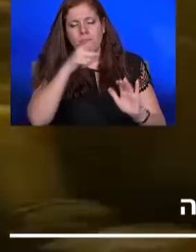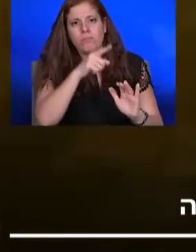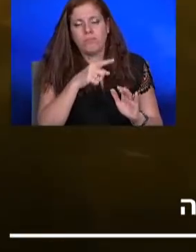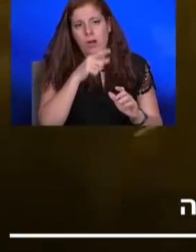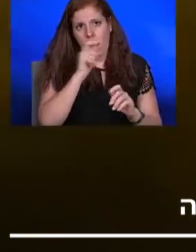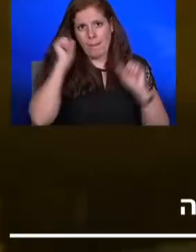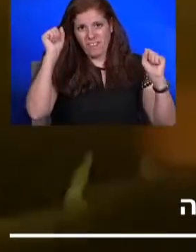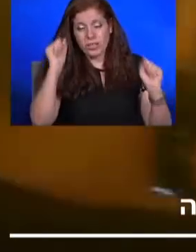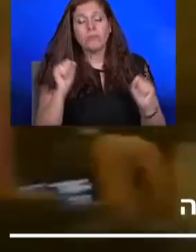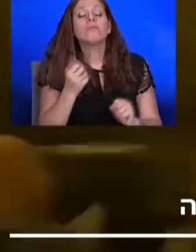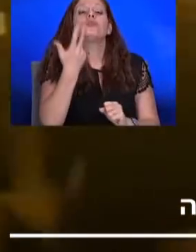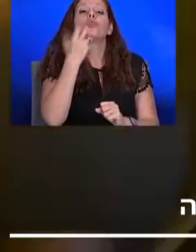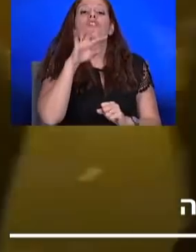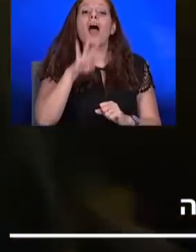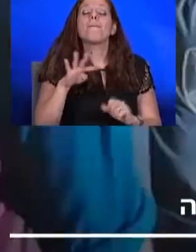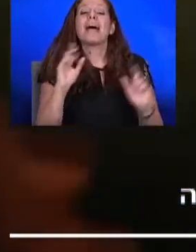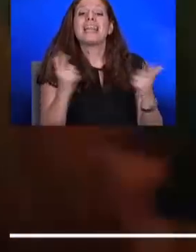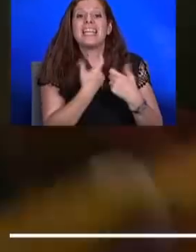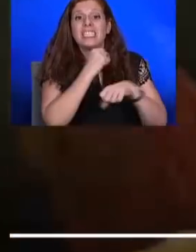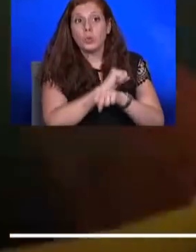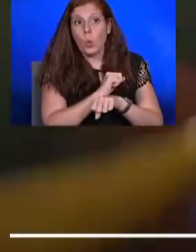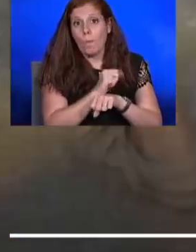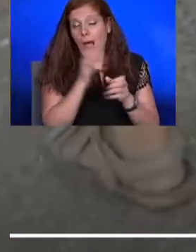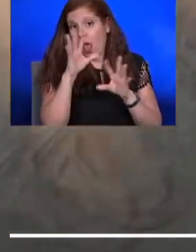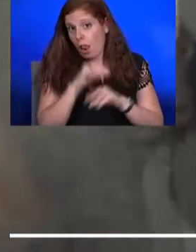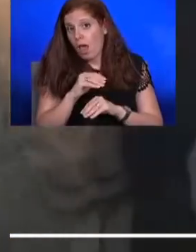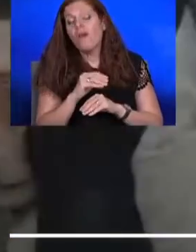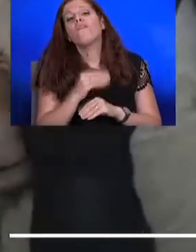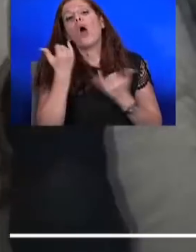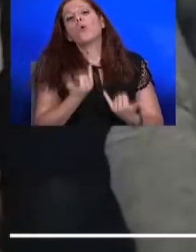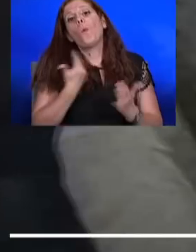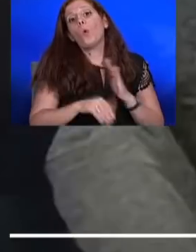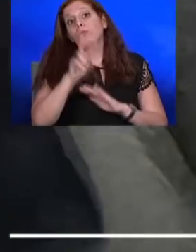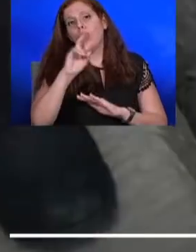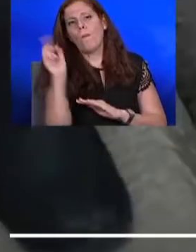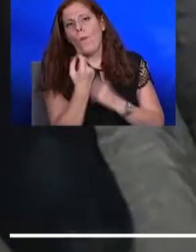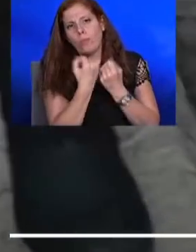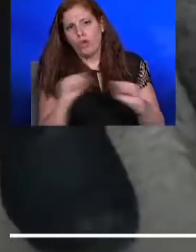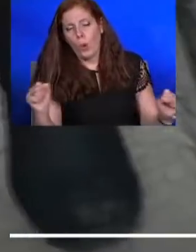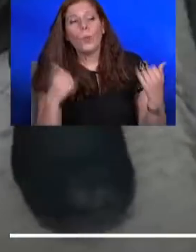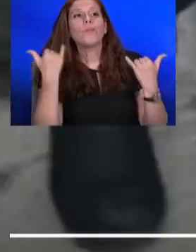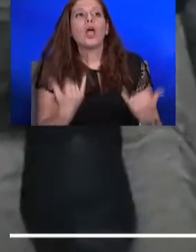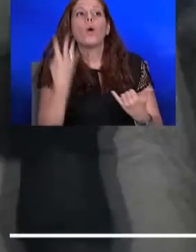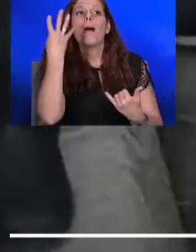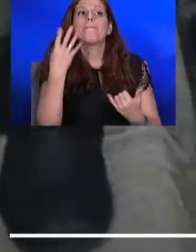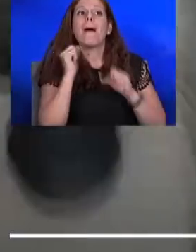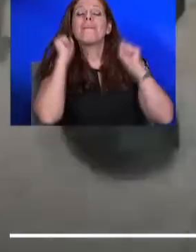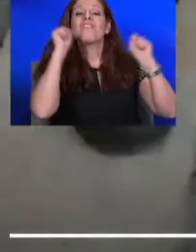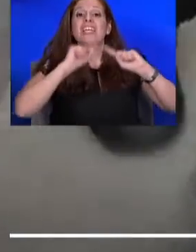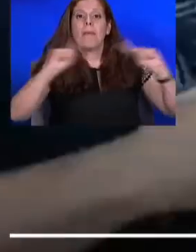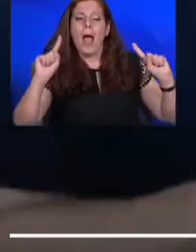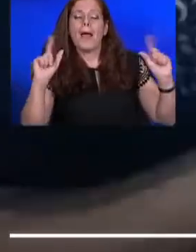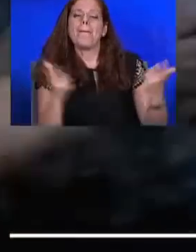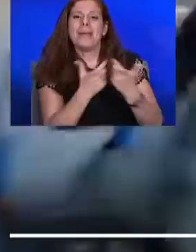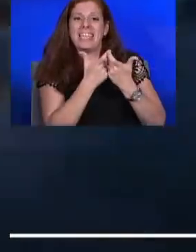והבוקר כולם חוץ משניים כבר שוחררו. היום נעצרו 4 מפגינים אחרים מחוץ למשכן הכנסת, שם 10